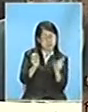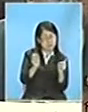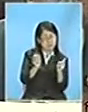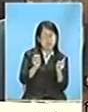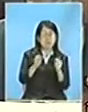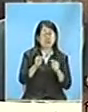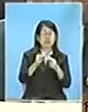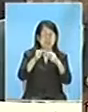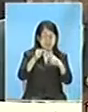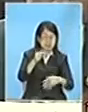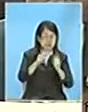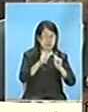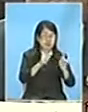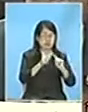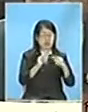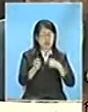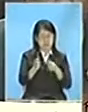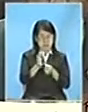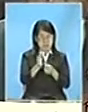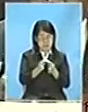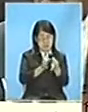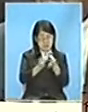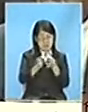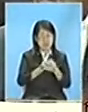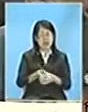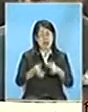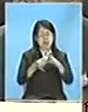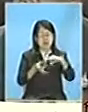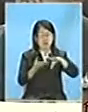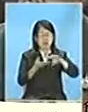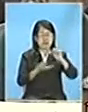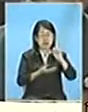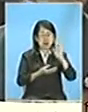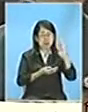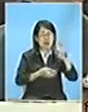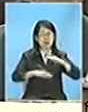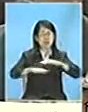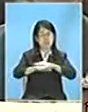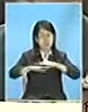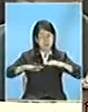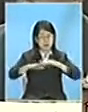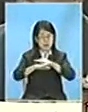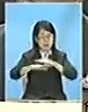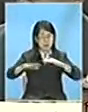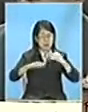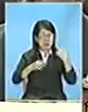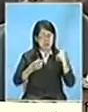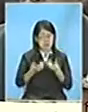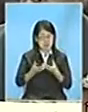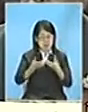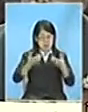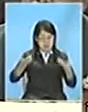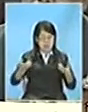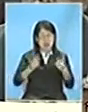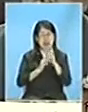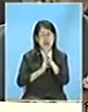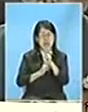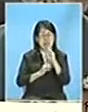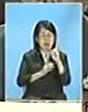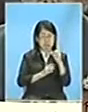เรียนว่าอย่างนี้ครับว่าสถาบันการรักษานั้นได้จัดการศึกษาแบ่งออกเป็น2ระดับด้วยกันระดับ